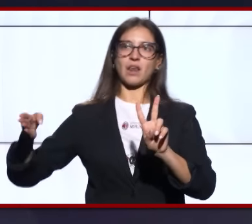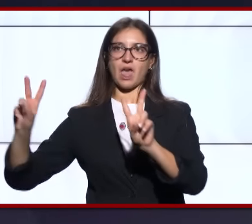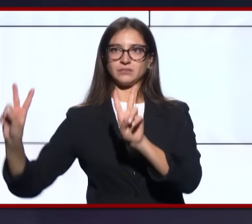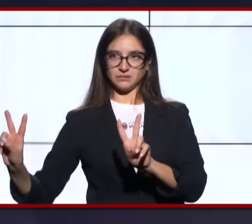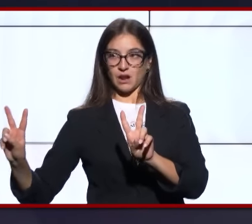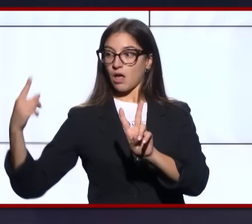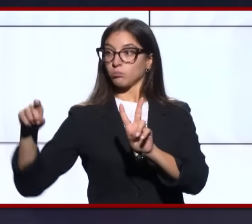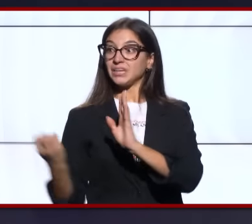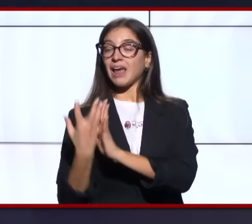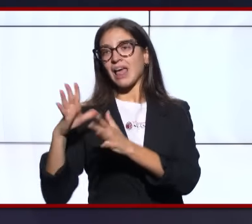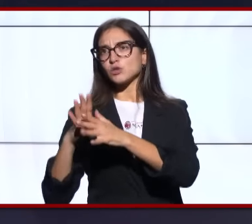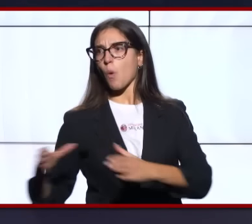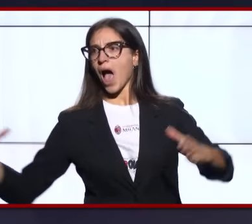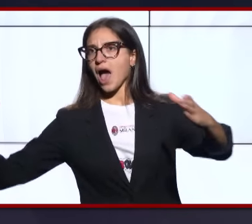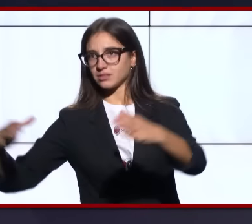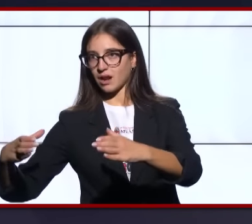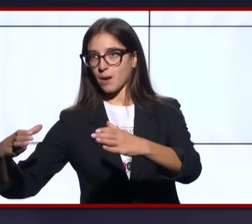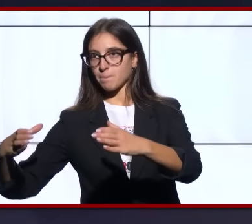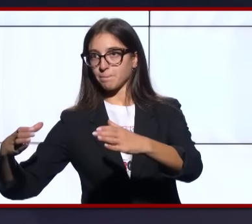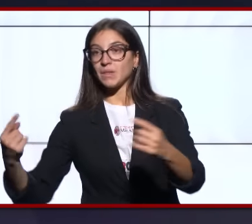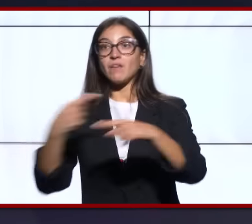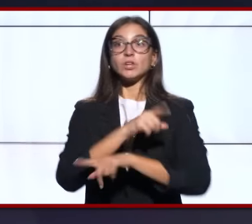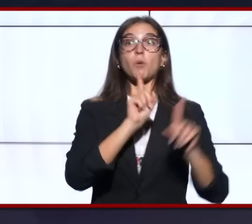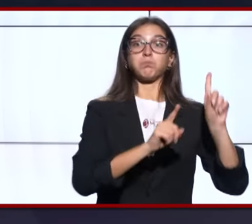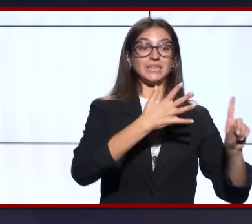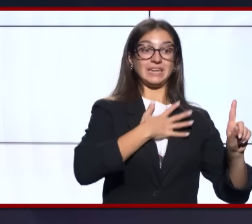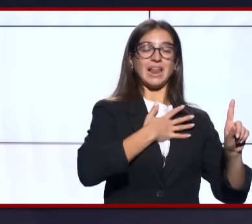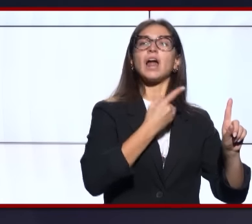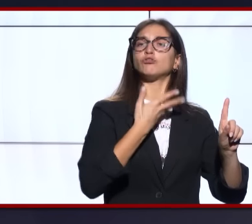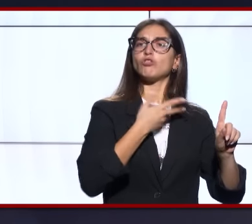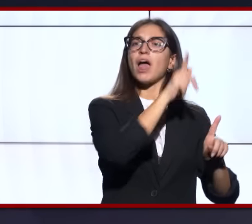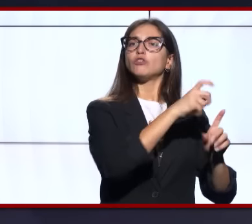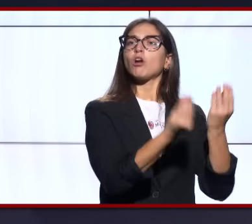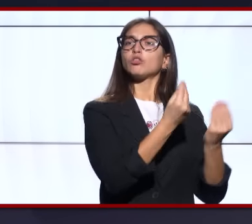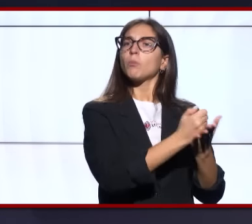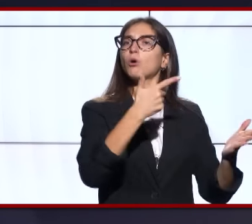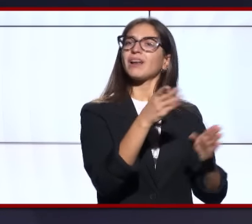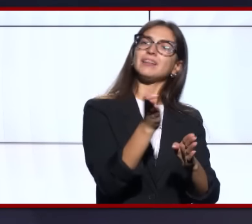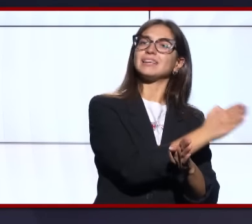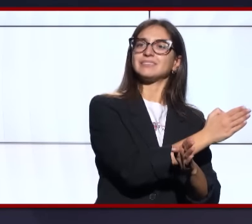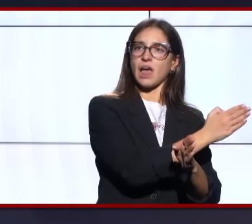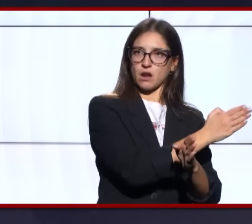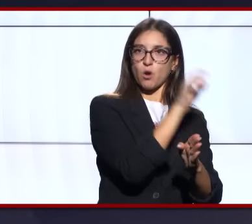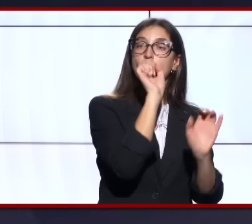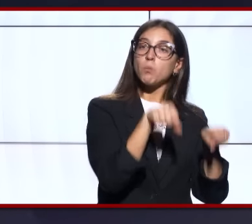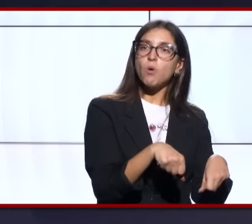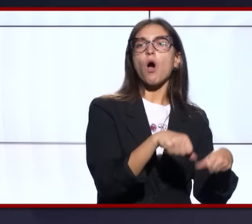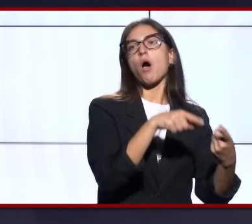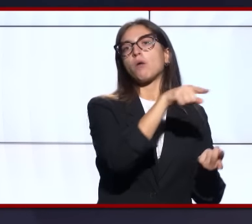per la squadra noi abbiamo anche sull'esterno il giocatore importante che possono